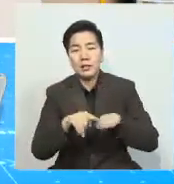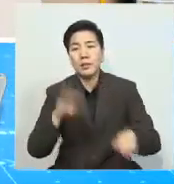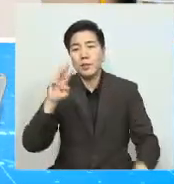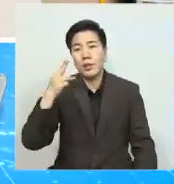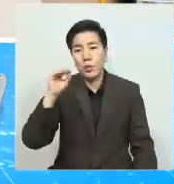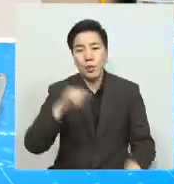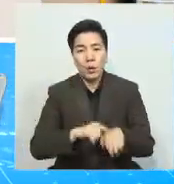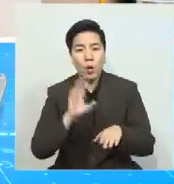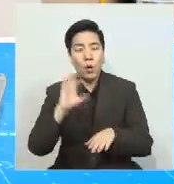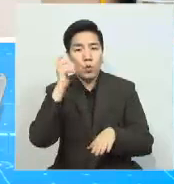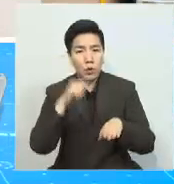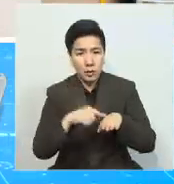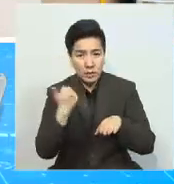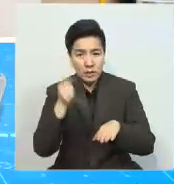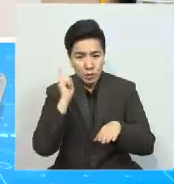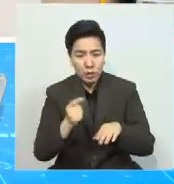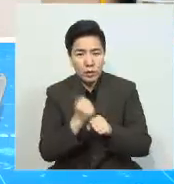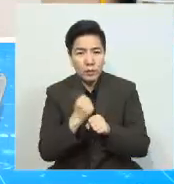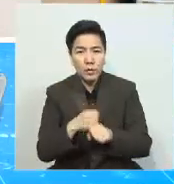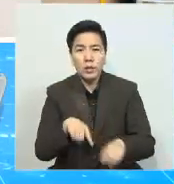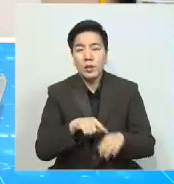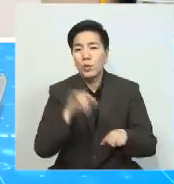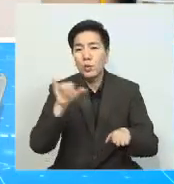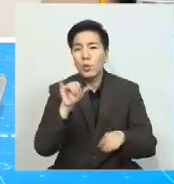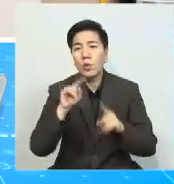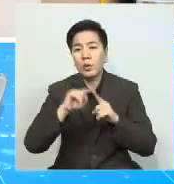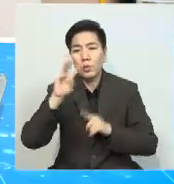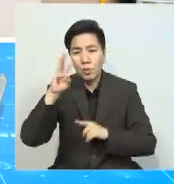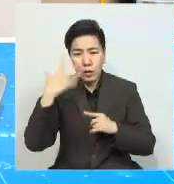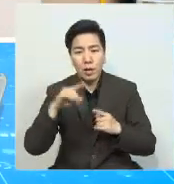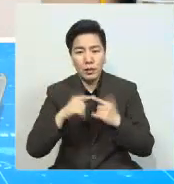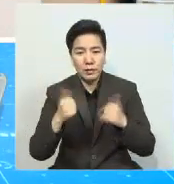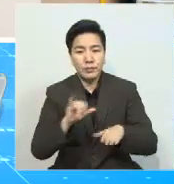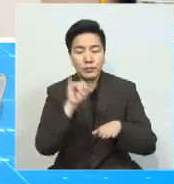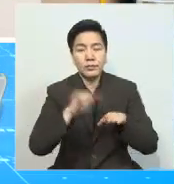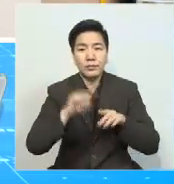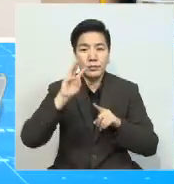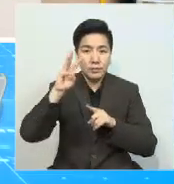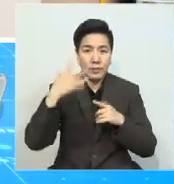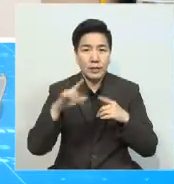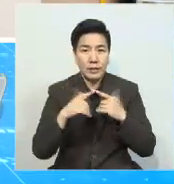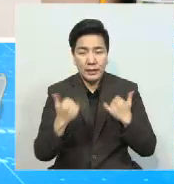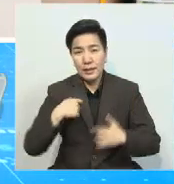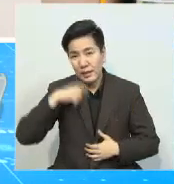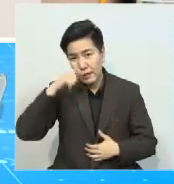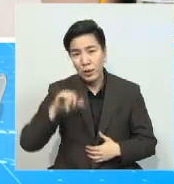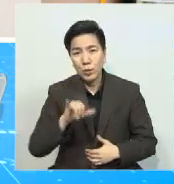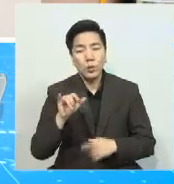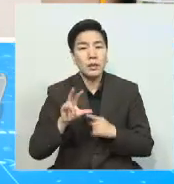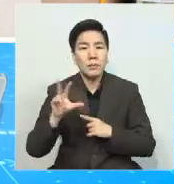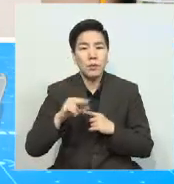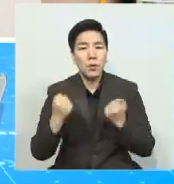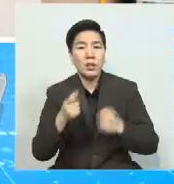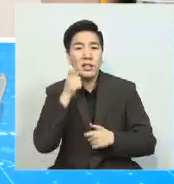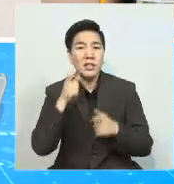WHO องค์การอนามัยโลกมันต้องเป็นรถที่ใช้ยูโร6แล้วยูโร6เลยนะครับ แต่บ้านเราเนี่ยมันยังใช้เป็นรถยูโร3สำหรับร